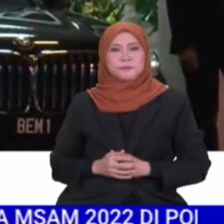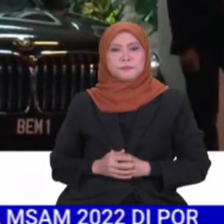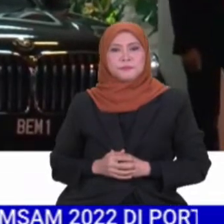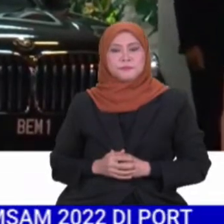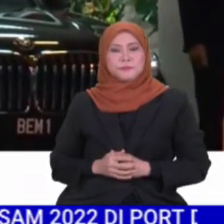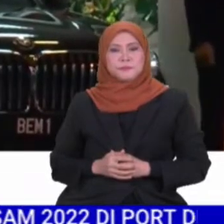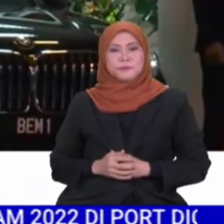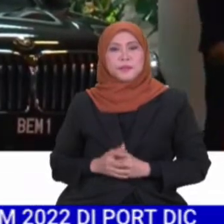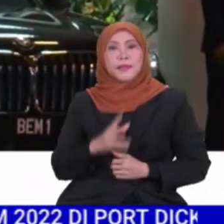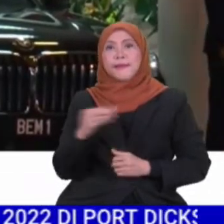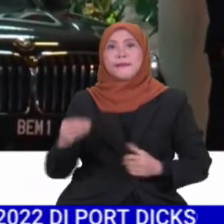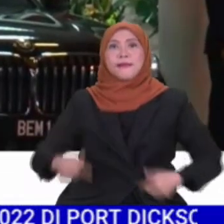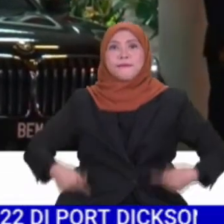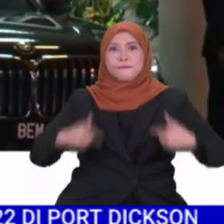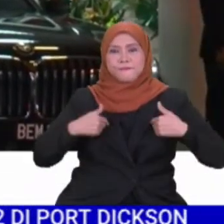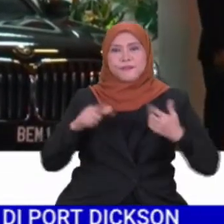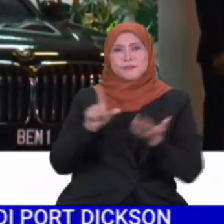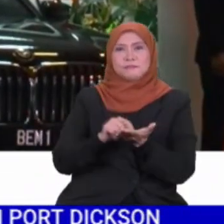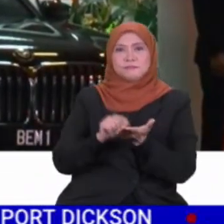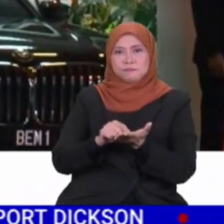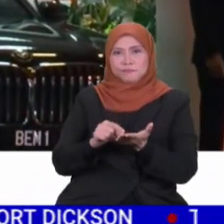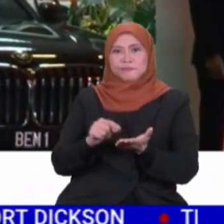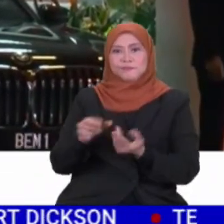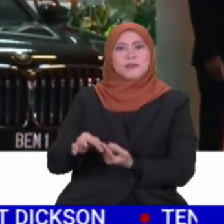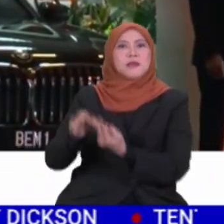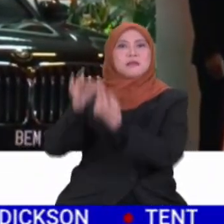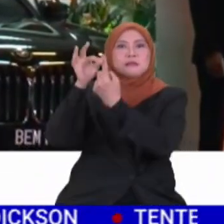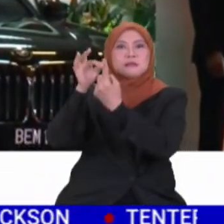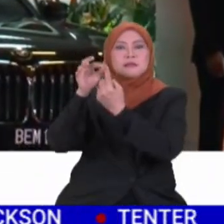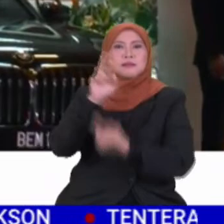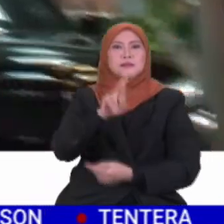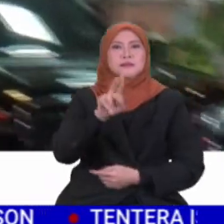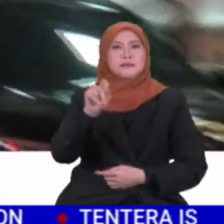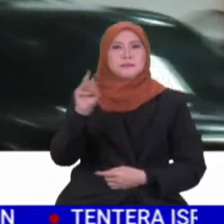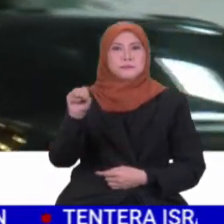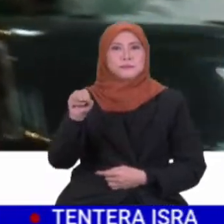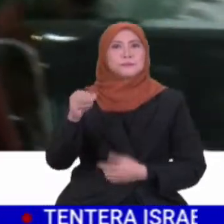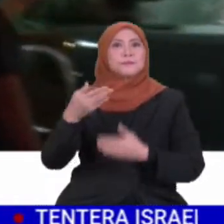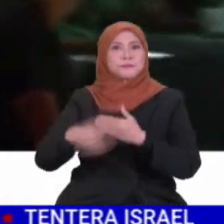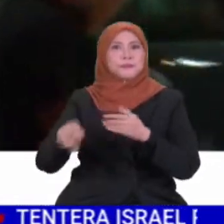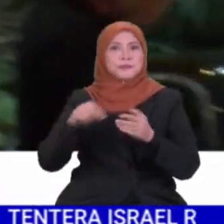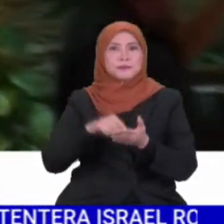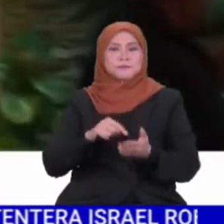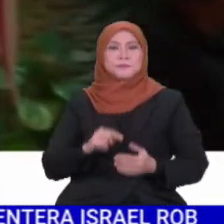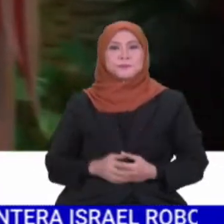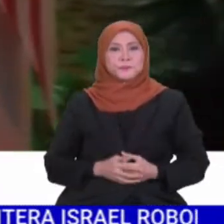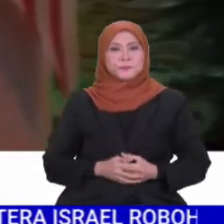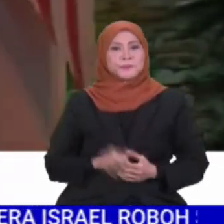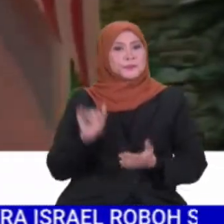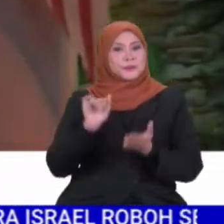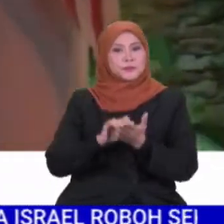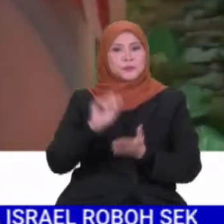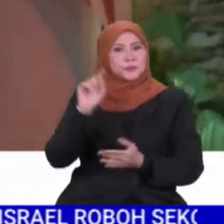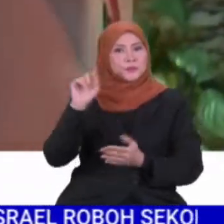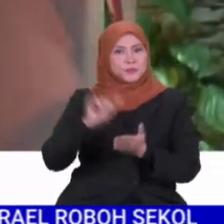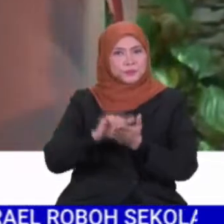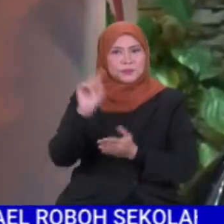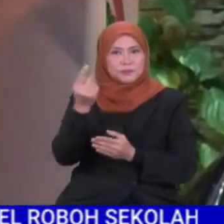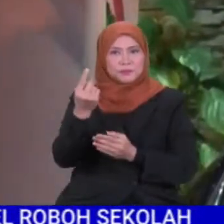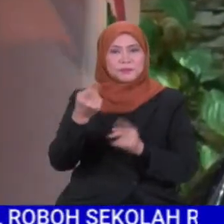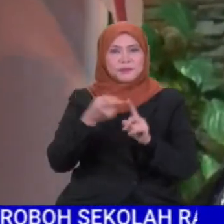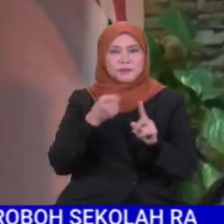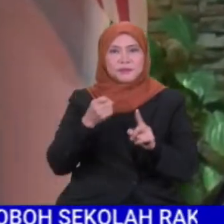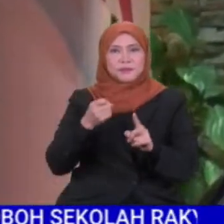dan ikuti siaran langsung sidang media khas di saluran RTM selepas ini. Saya kira itu sahaja perincian